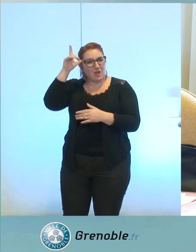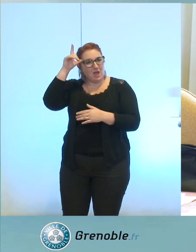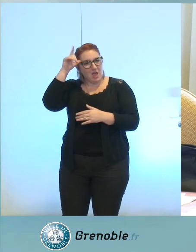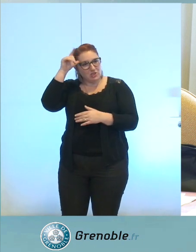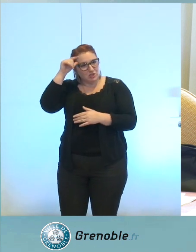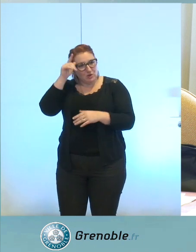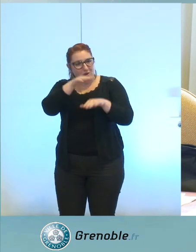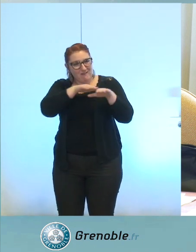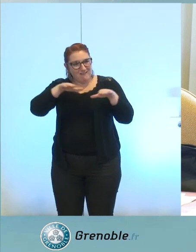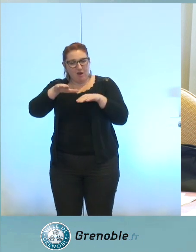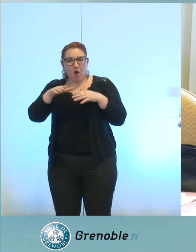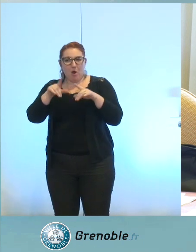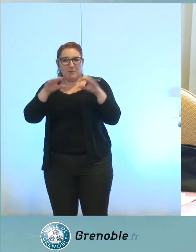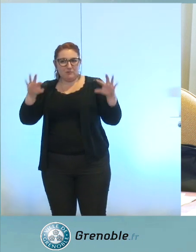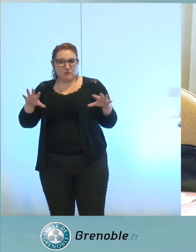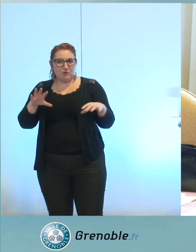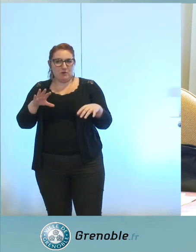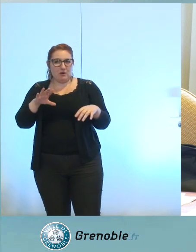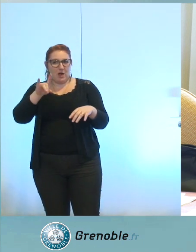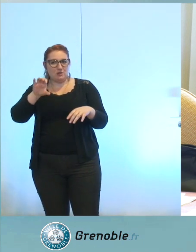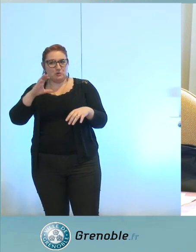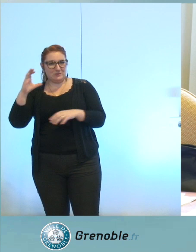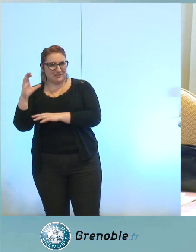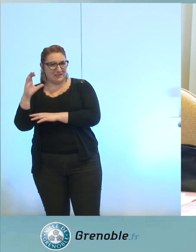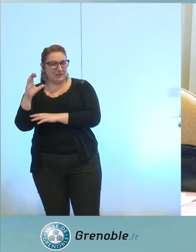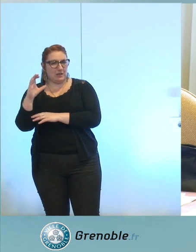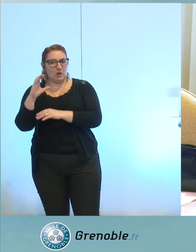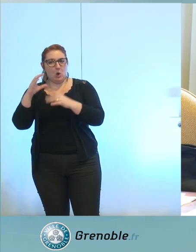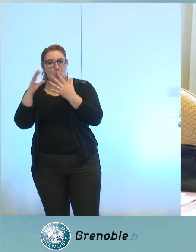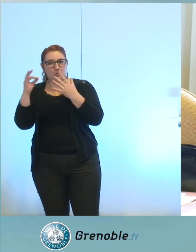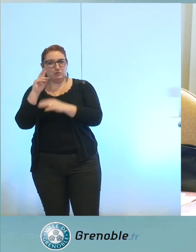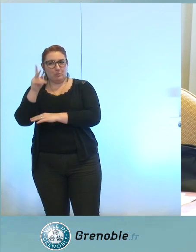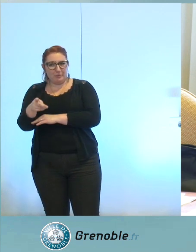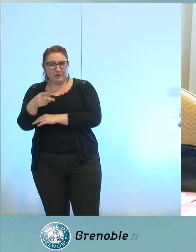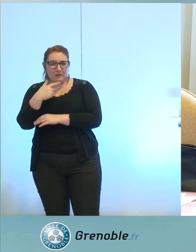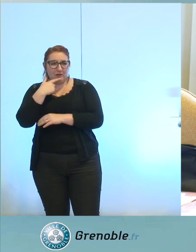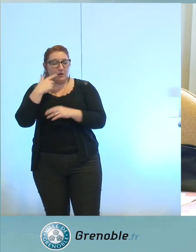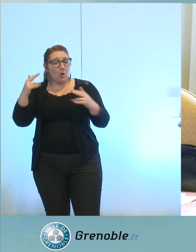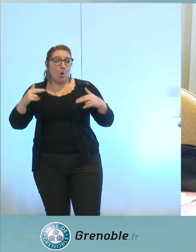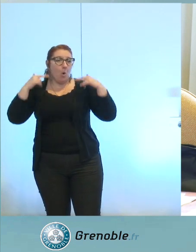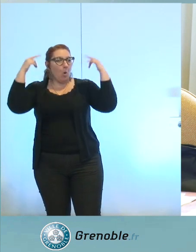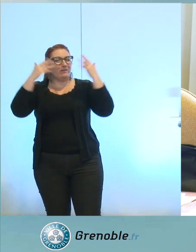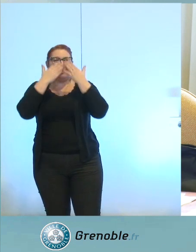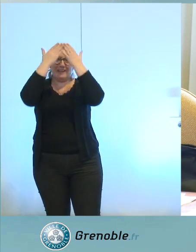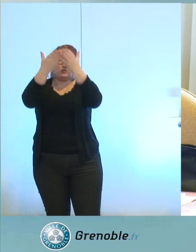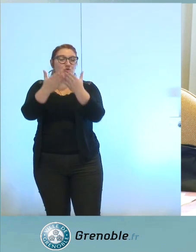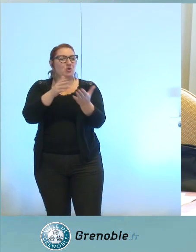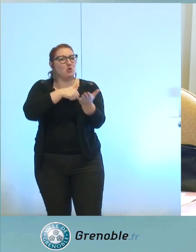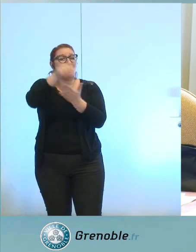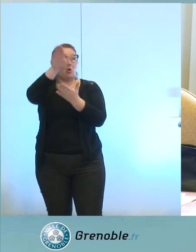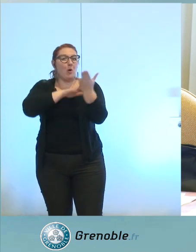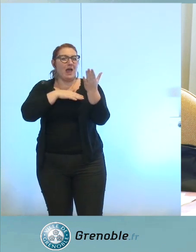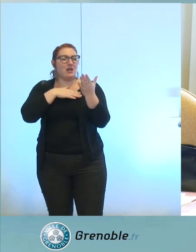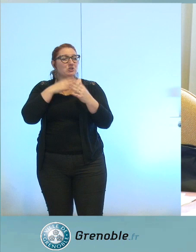P c'est Hautes Études de collage option politique c'est j'ai collé des milliers d'affiches quand j'étais plus jeune et je peux vous dire que la